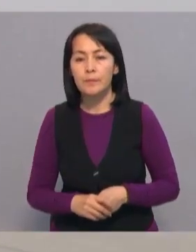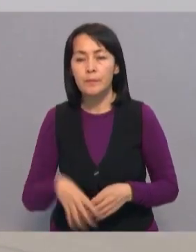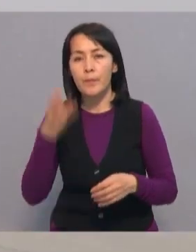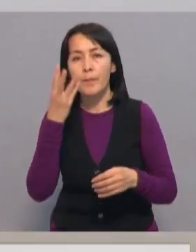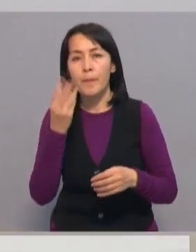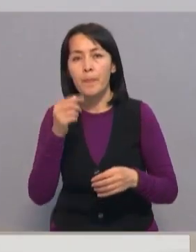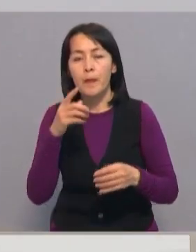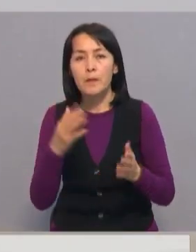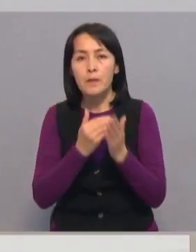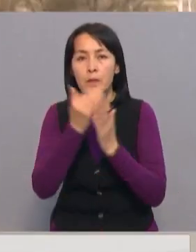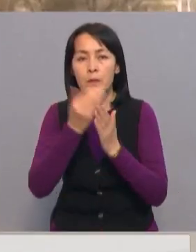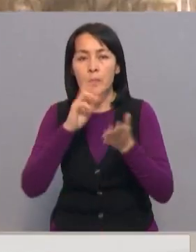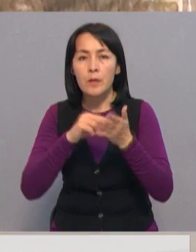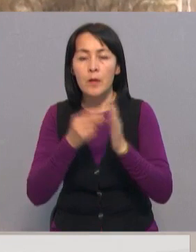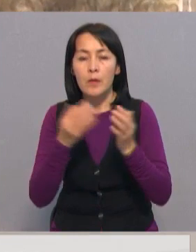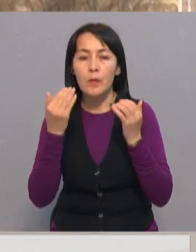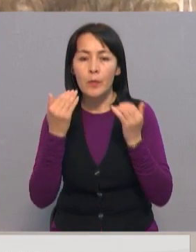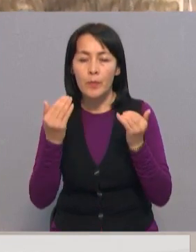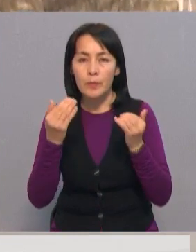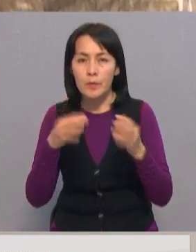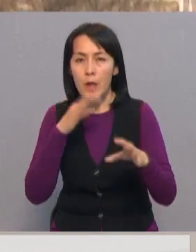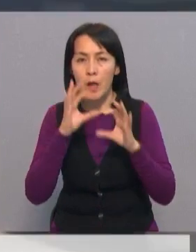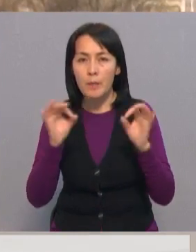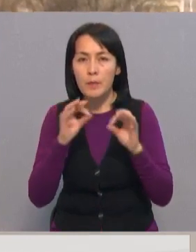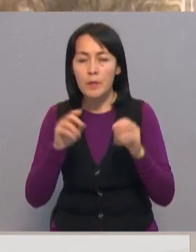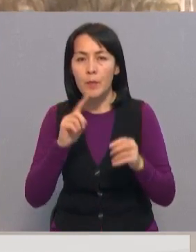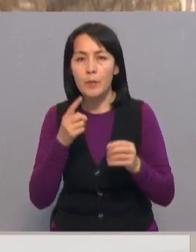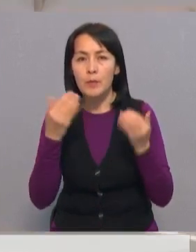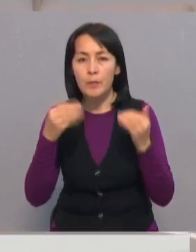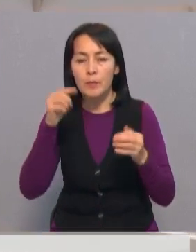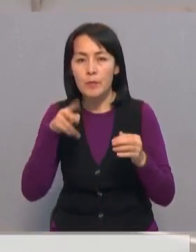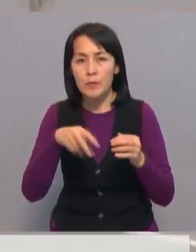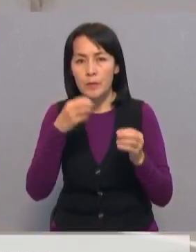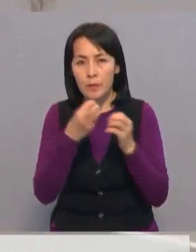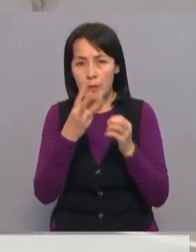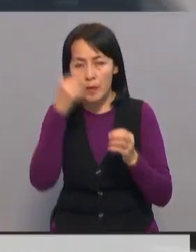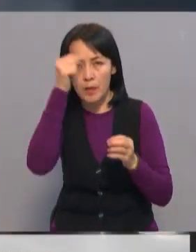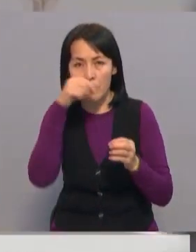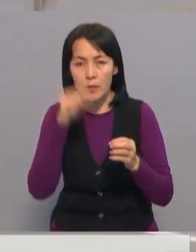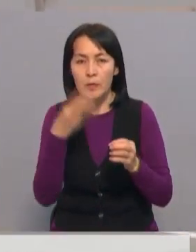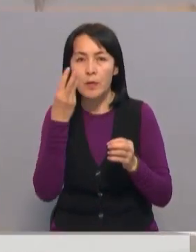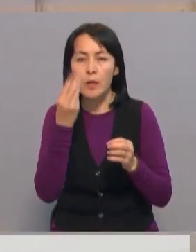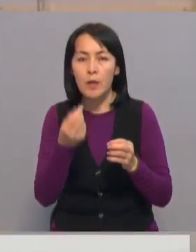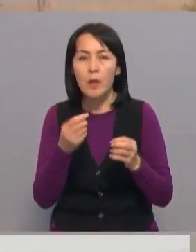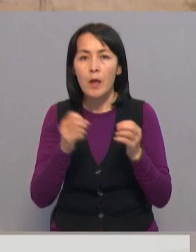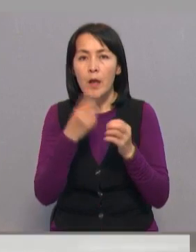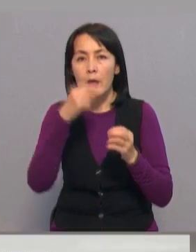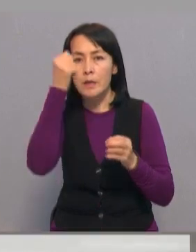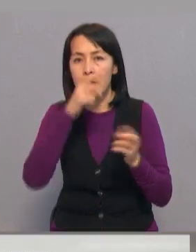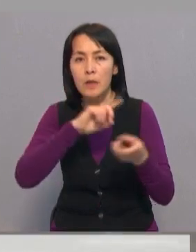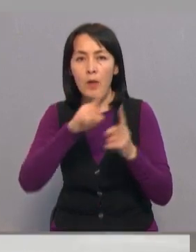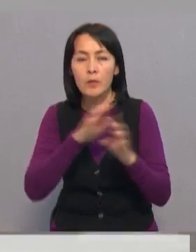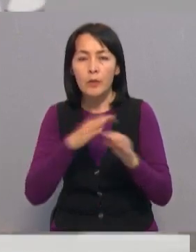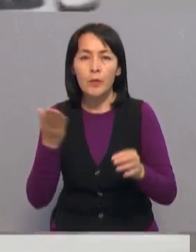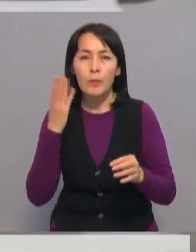Тариф в сторону увеличения планируем, безусловно. Объясняю почему. Потому что с 2013 года тариф 11 лет не менялся.